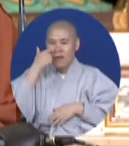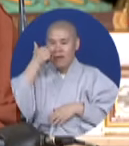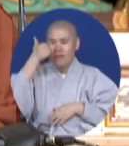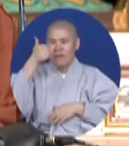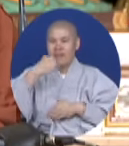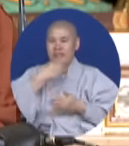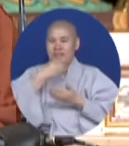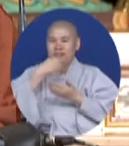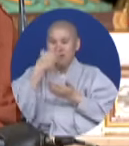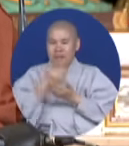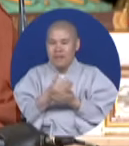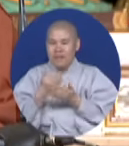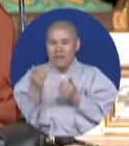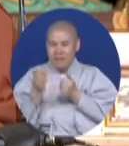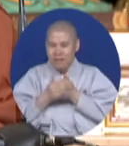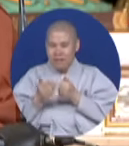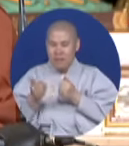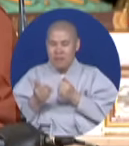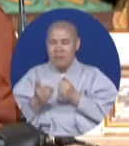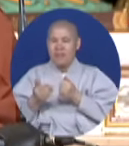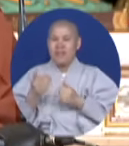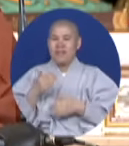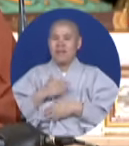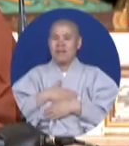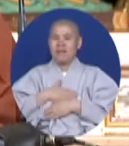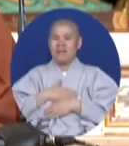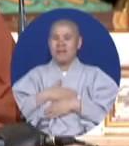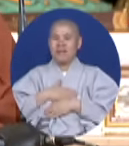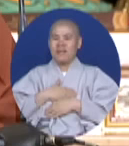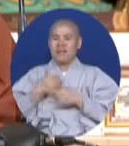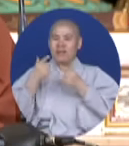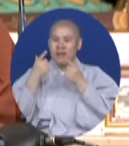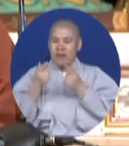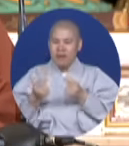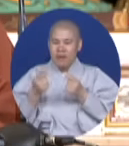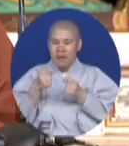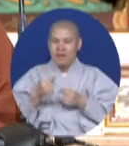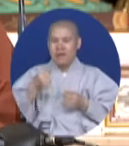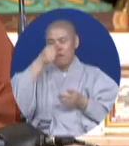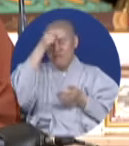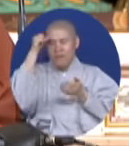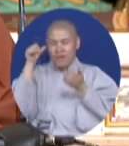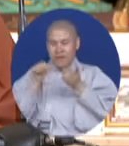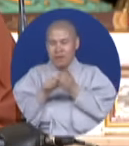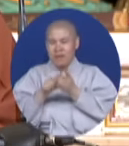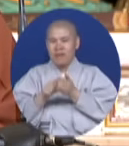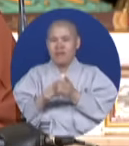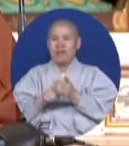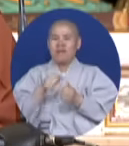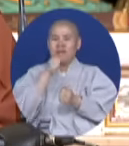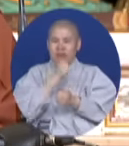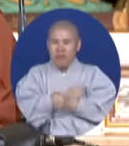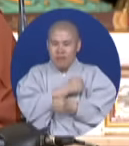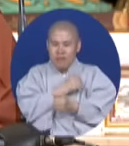속아서 내가 이렇게 평생을 고생을 한다.